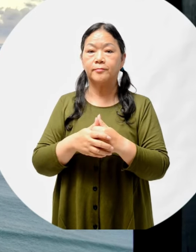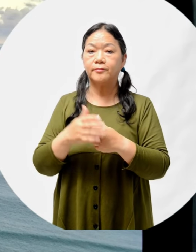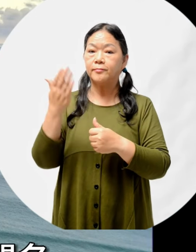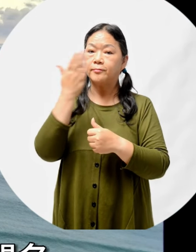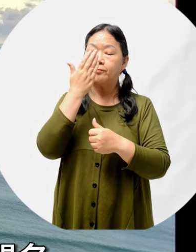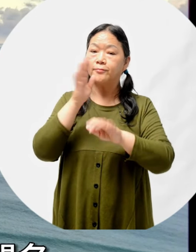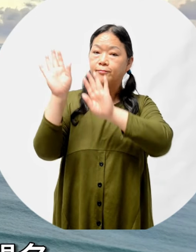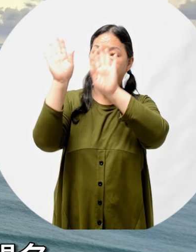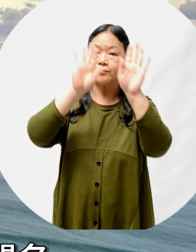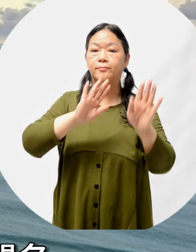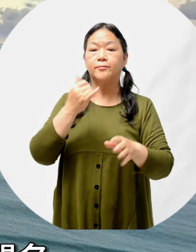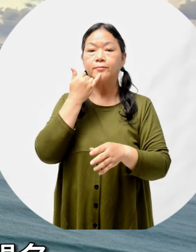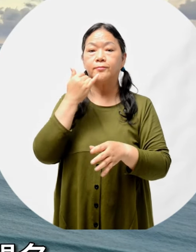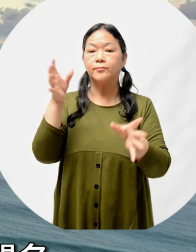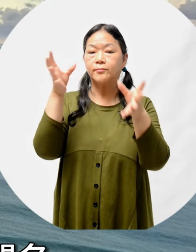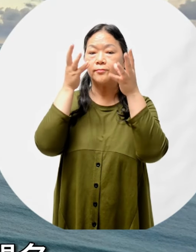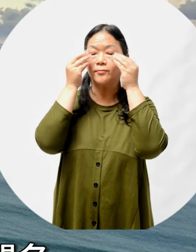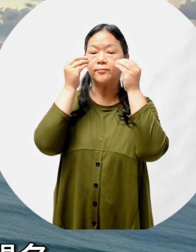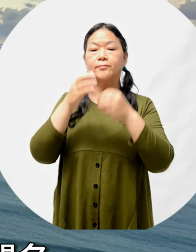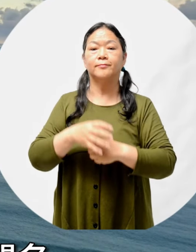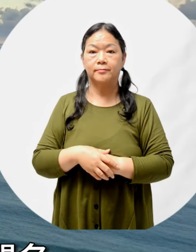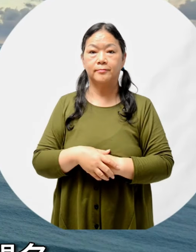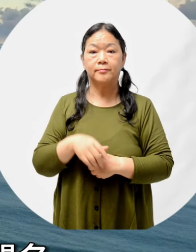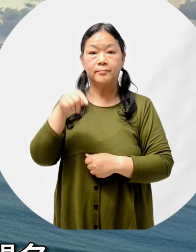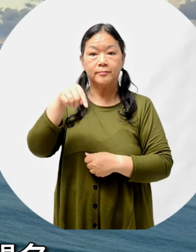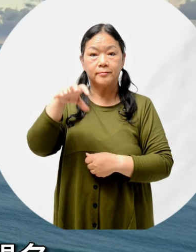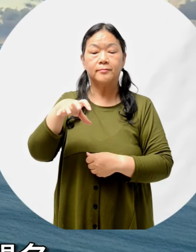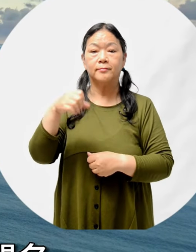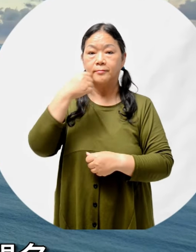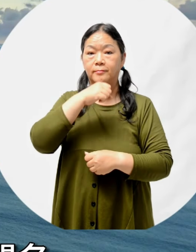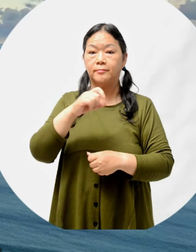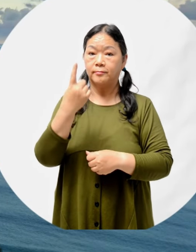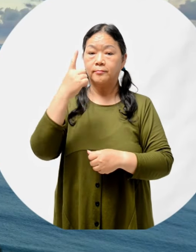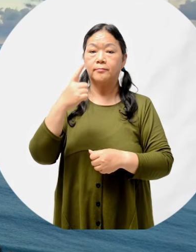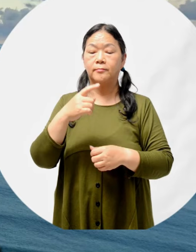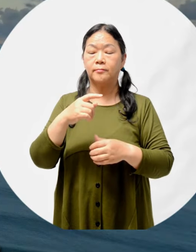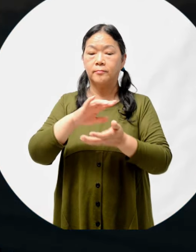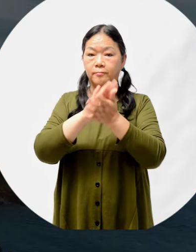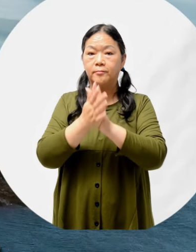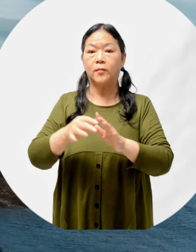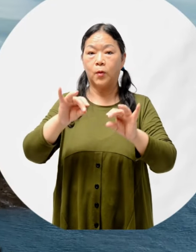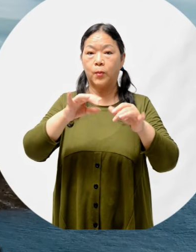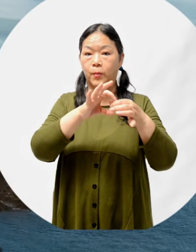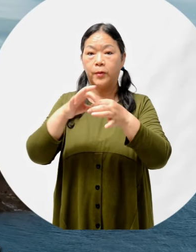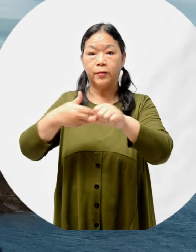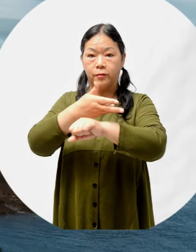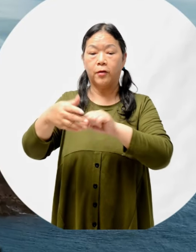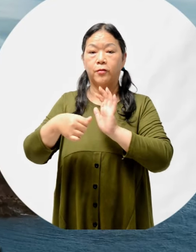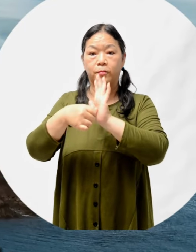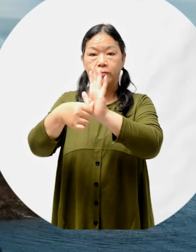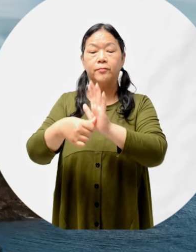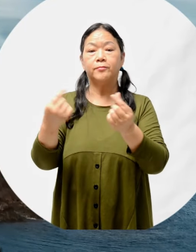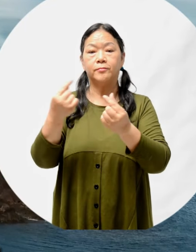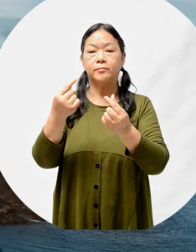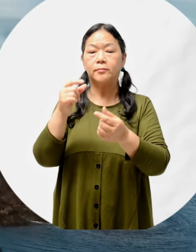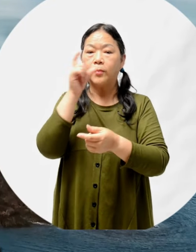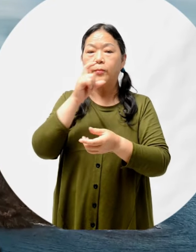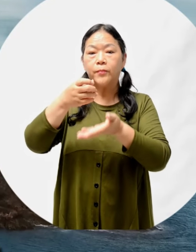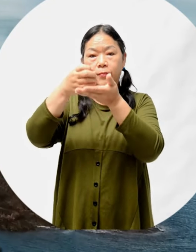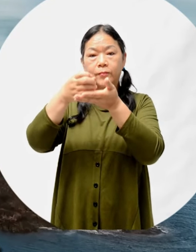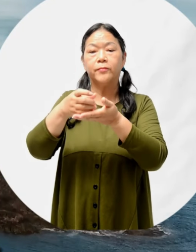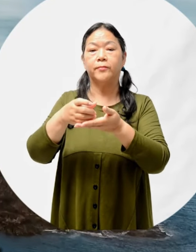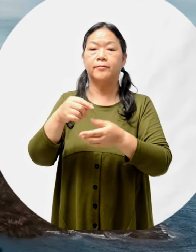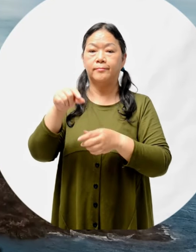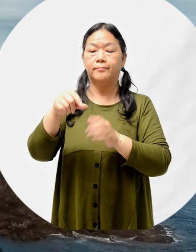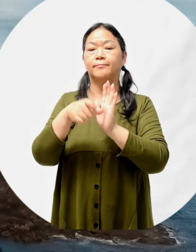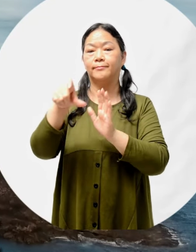全尽收眼底。而这里以台湾唯一正在形成的鹿儿岛闻名，看似酒杯形状的海湾故取名